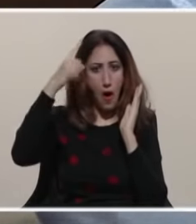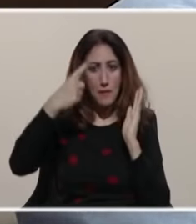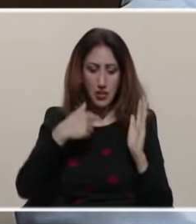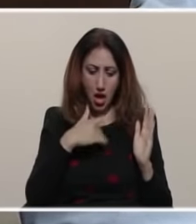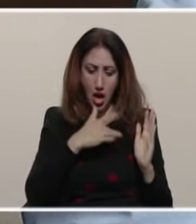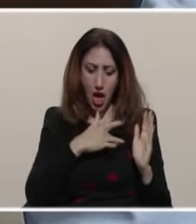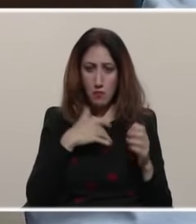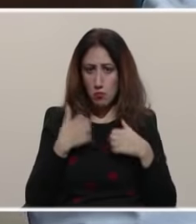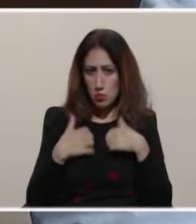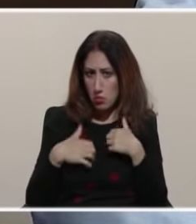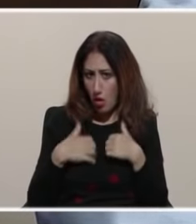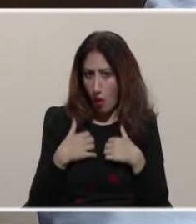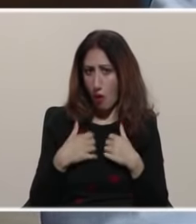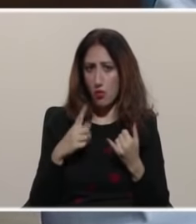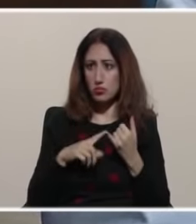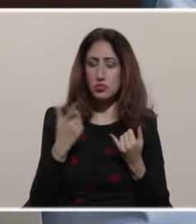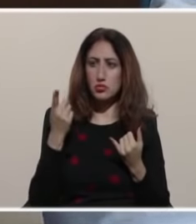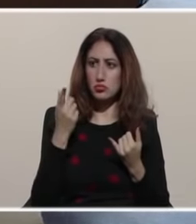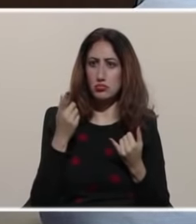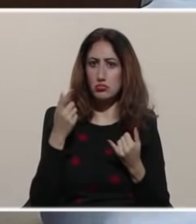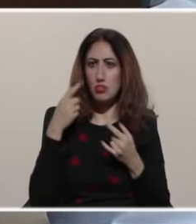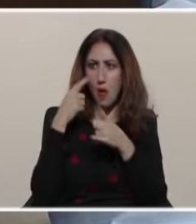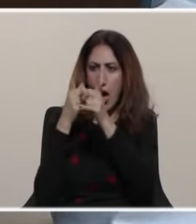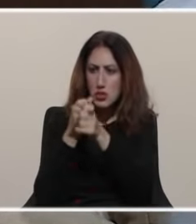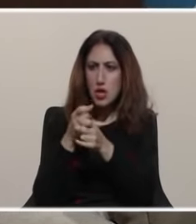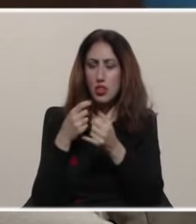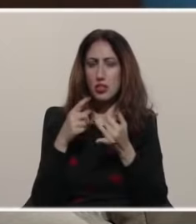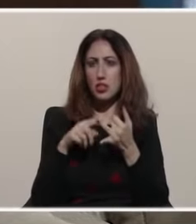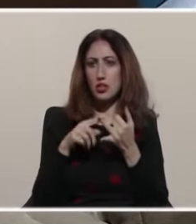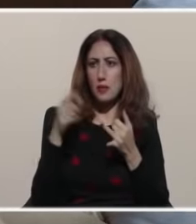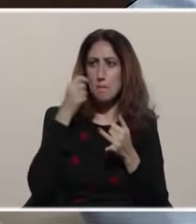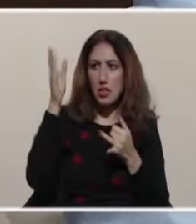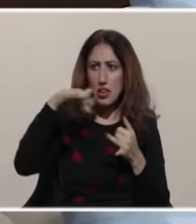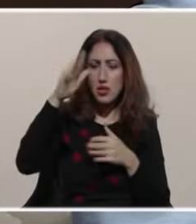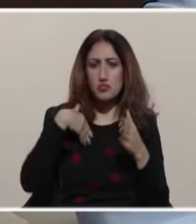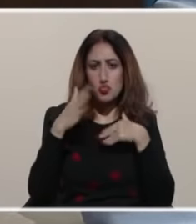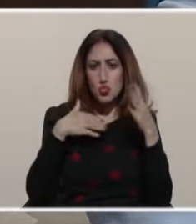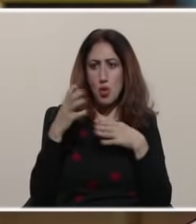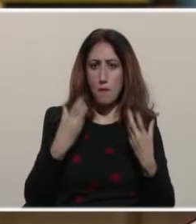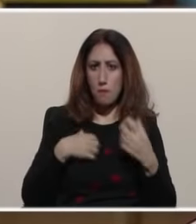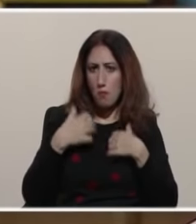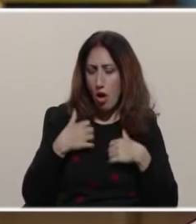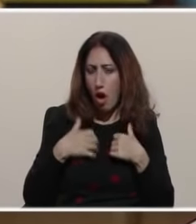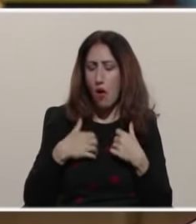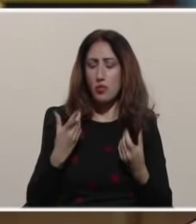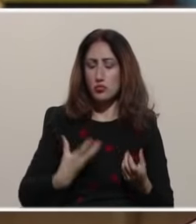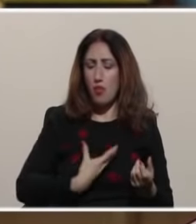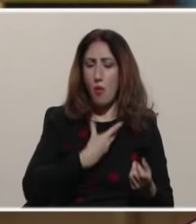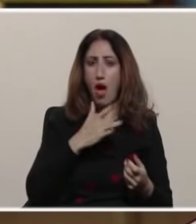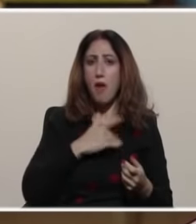قلبي غل ولا حقد ولا حسد على أحد من الناس أبدا. الله. قلبه